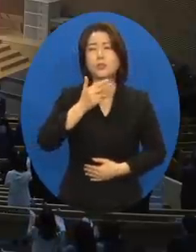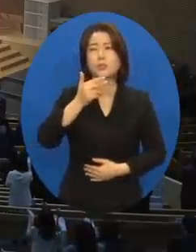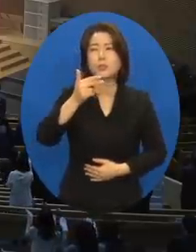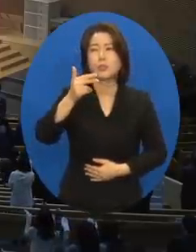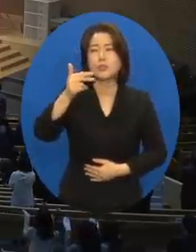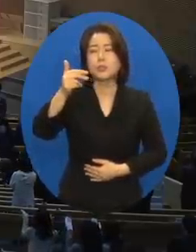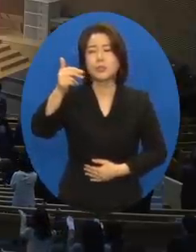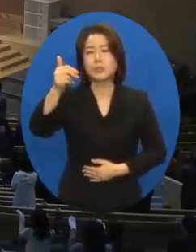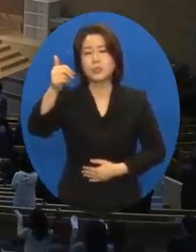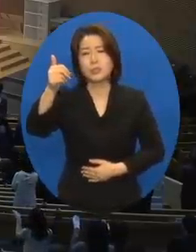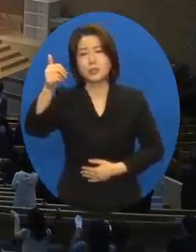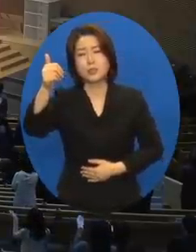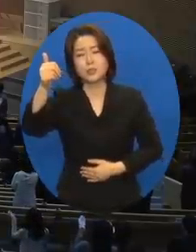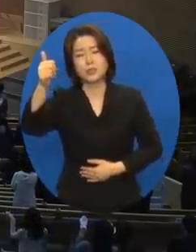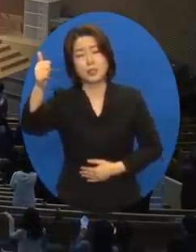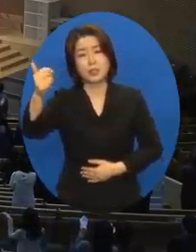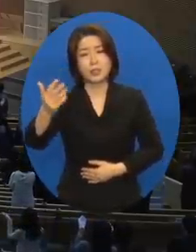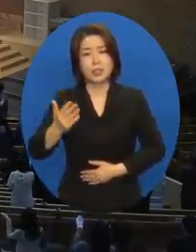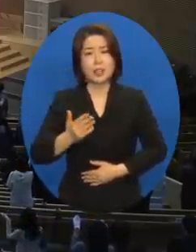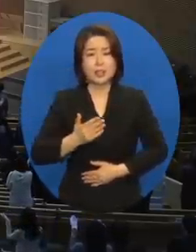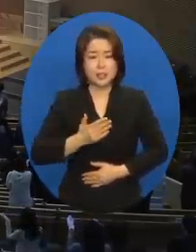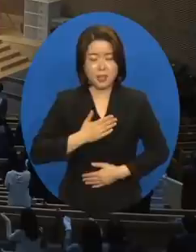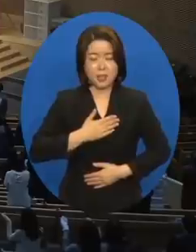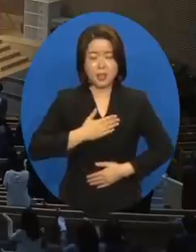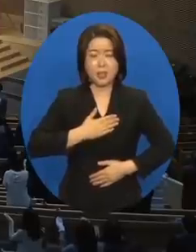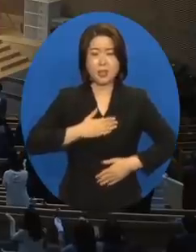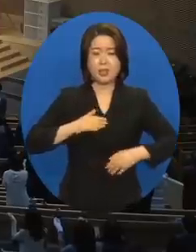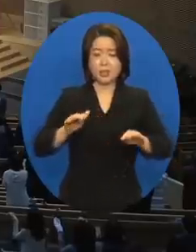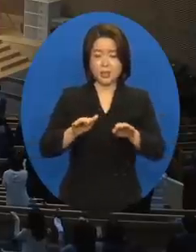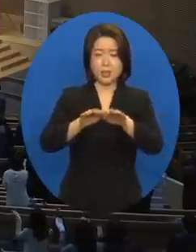woo woo